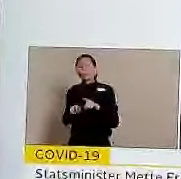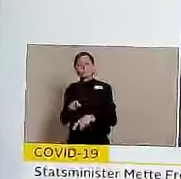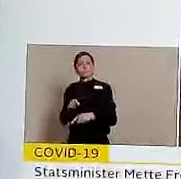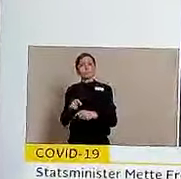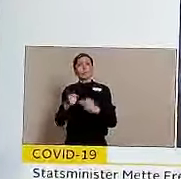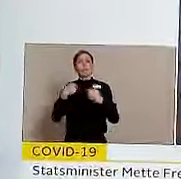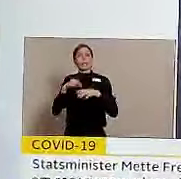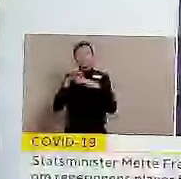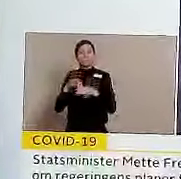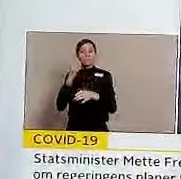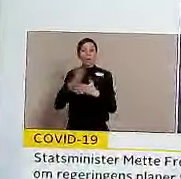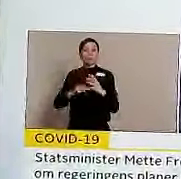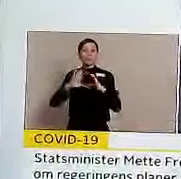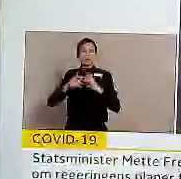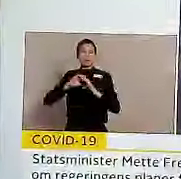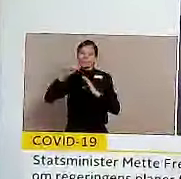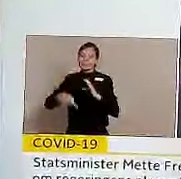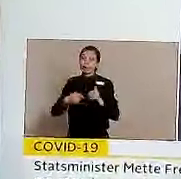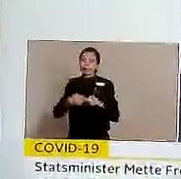أوروبا.